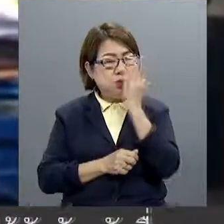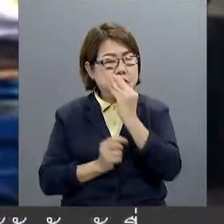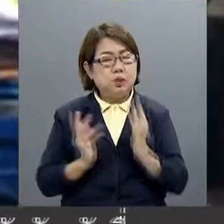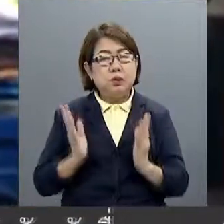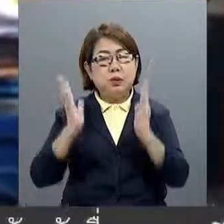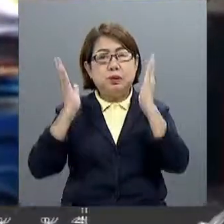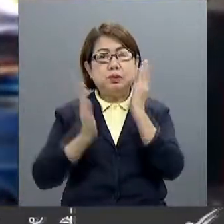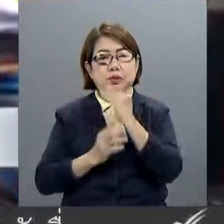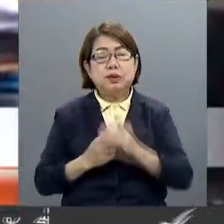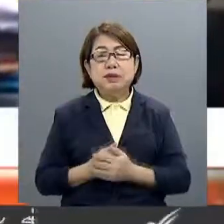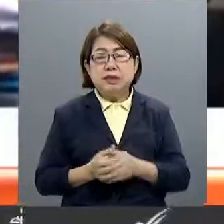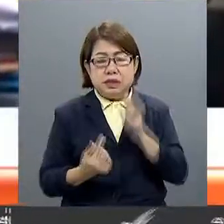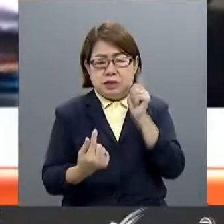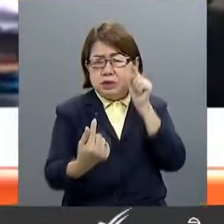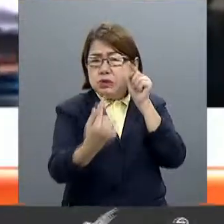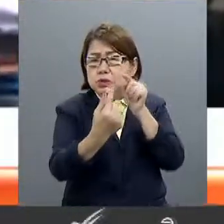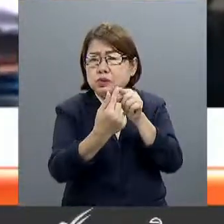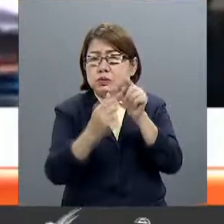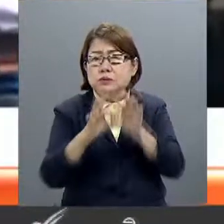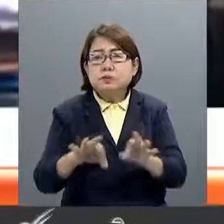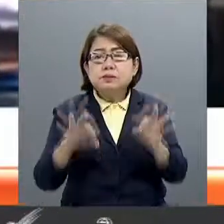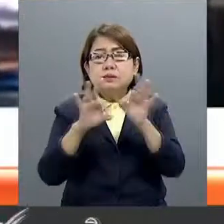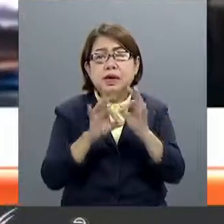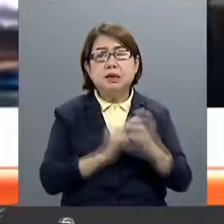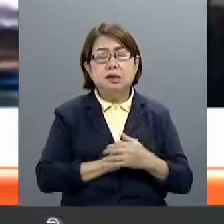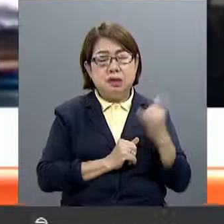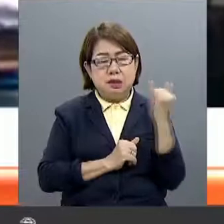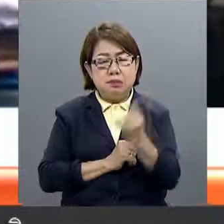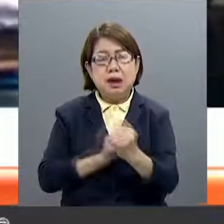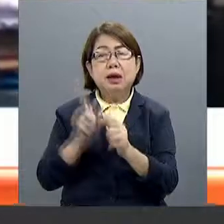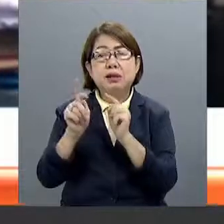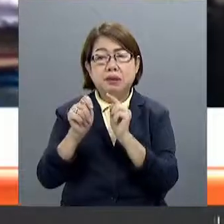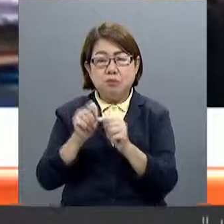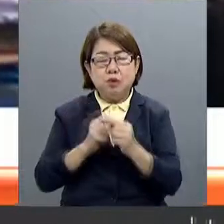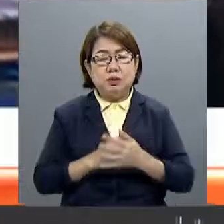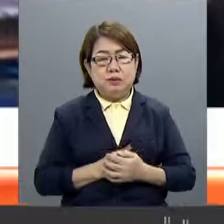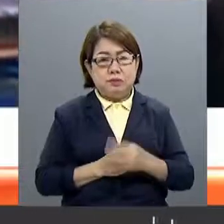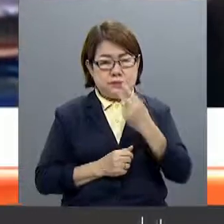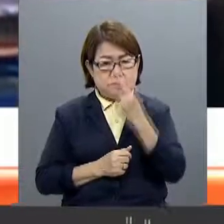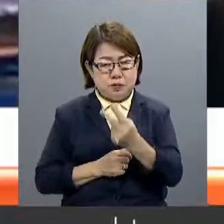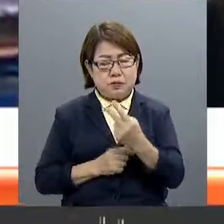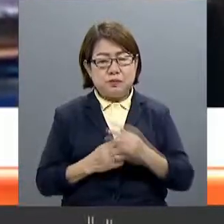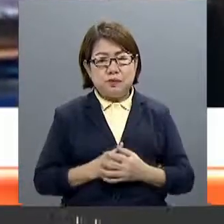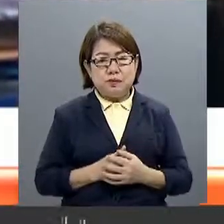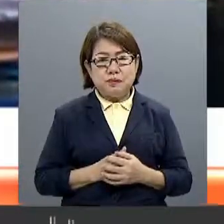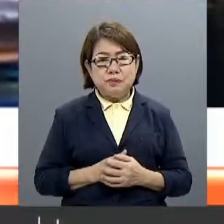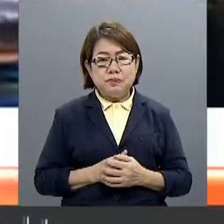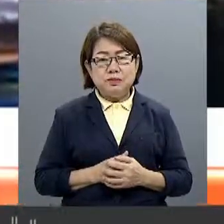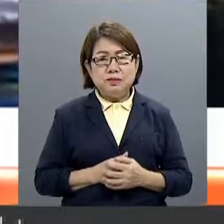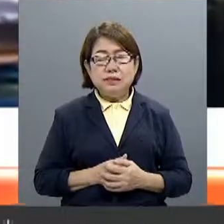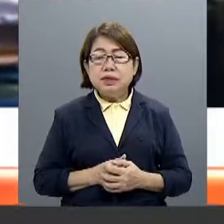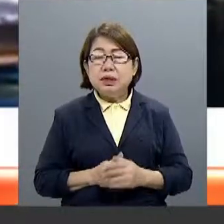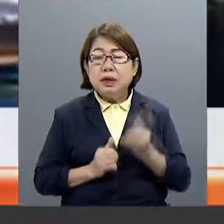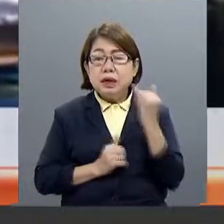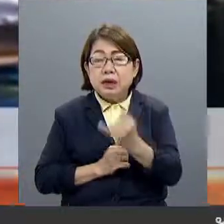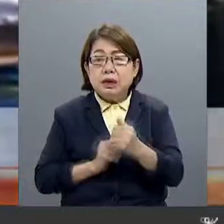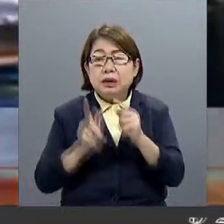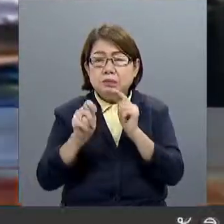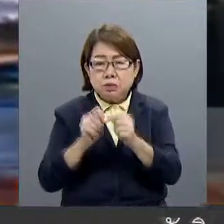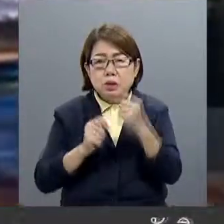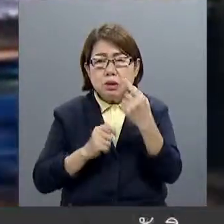ามาในพื้นที่เข้ามาในเขตตำบลโคกสตอทำให้หนึ่ง